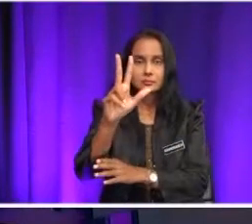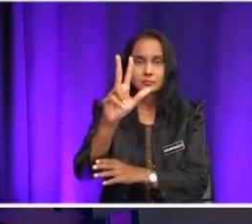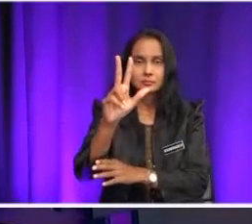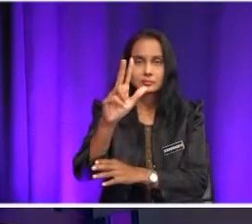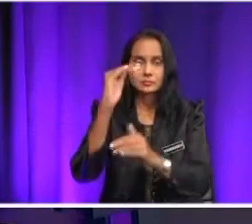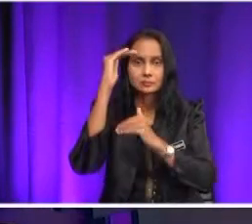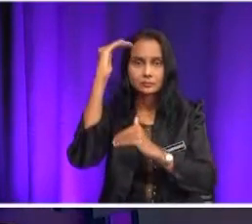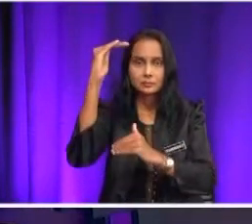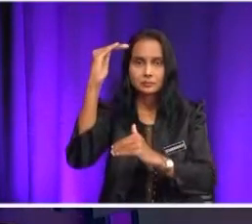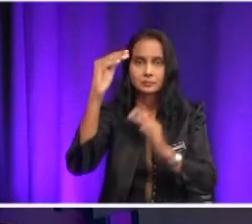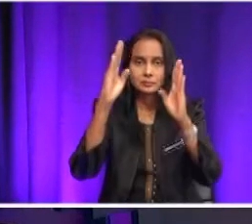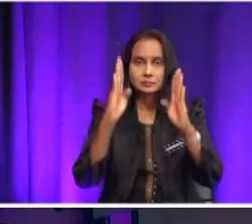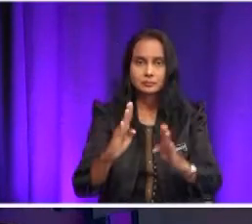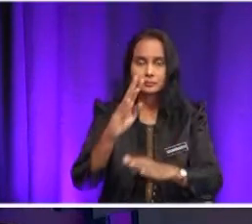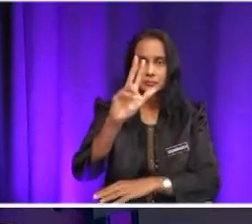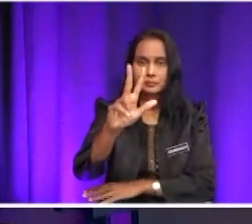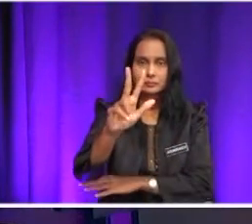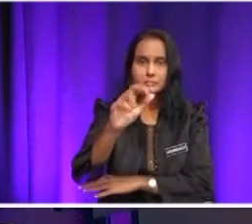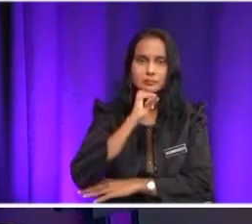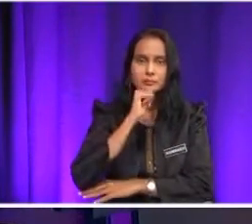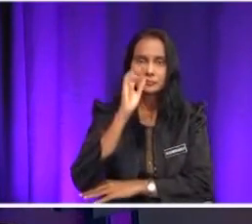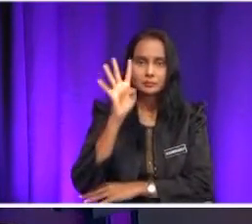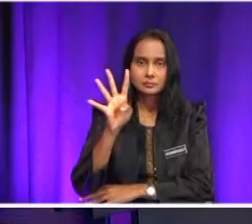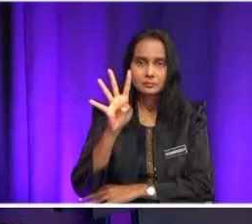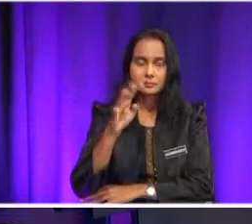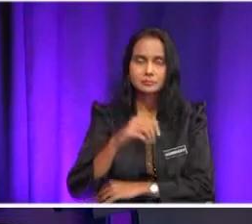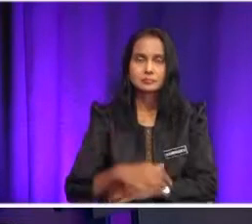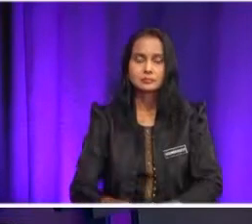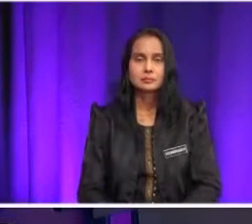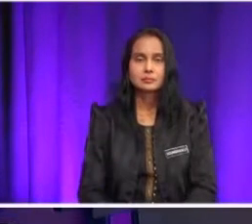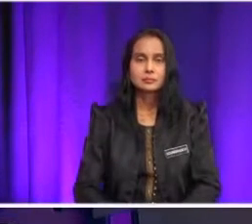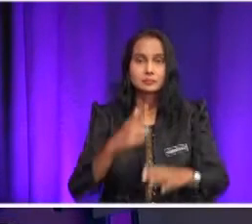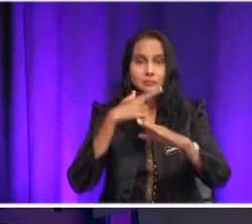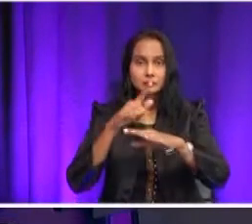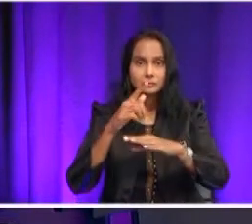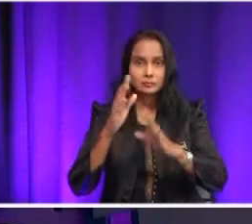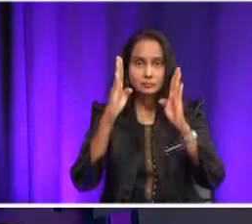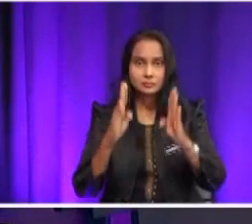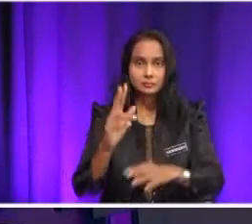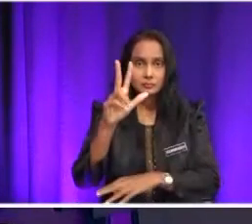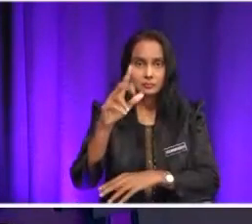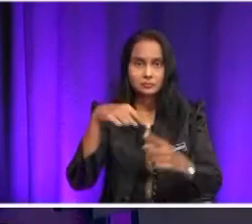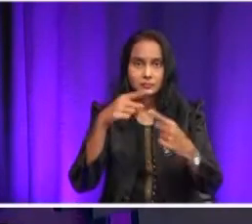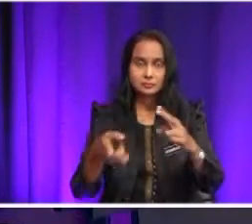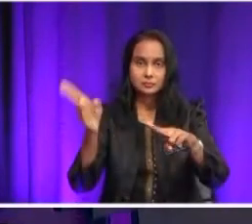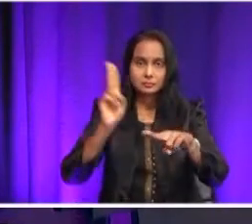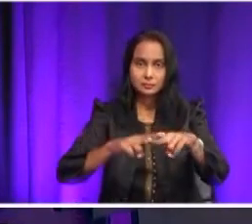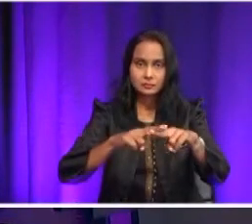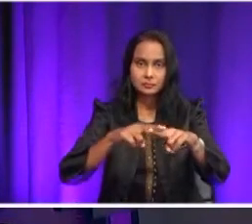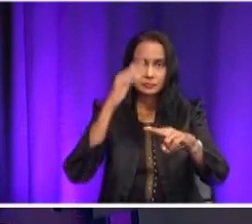pada buruh yang ke-3 apabila kita tambah dia menjadi semakin